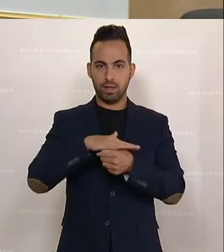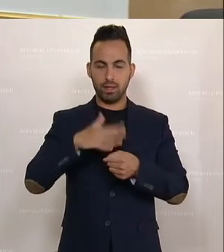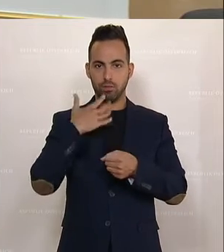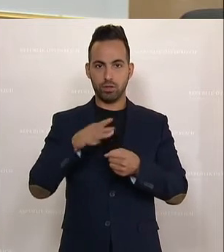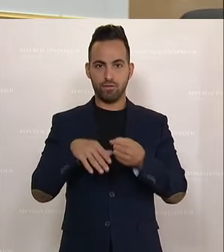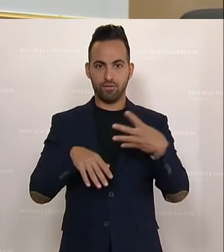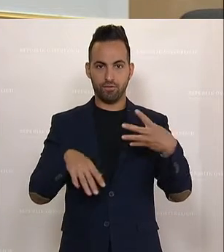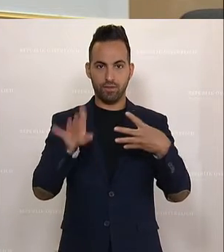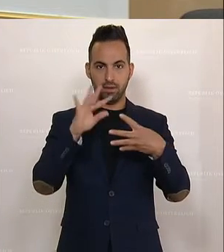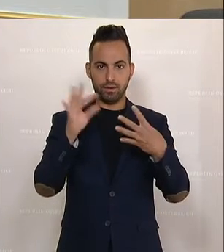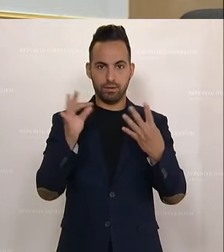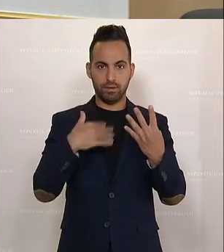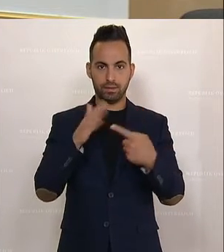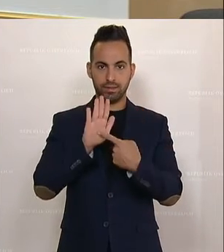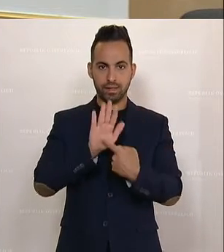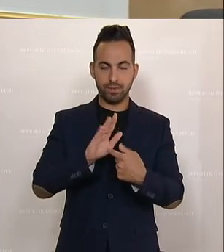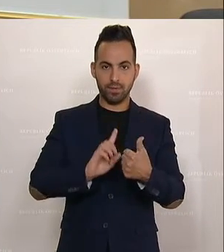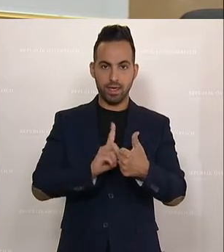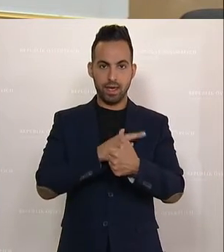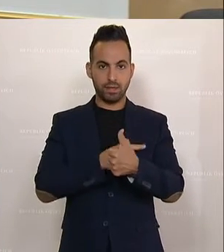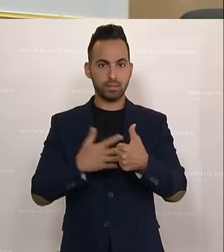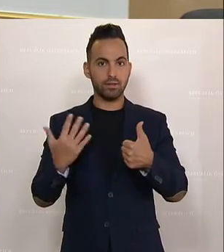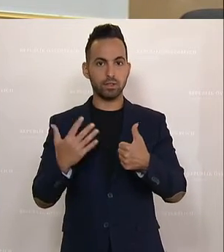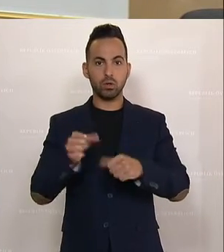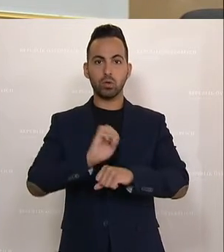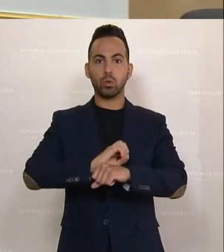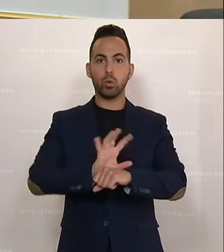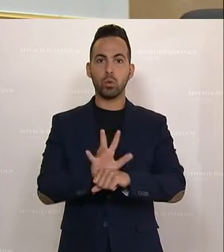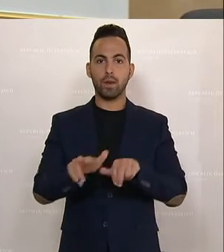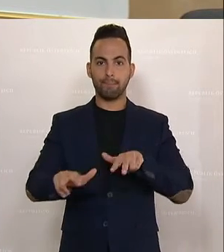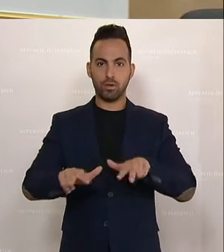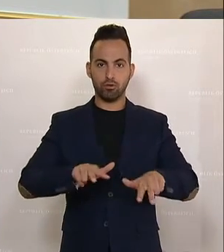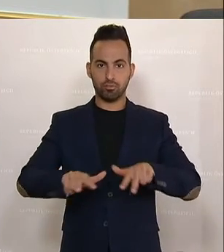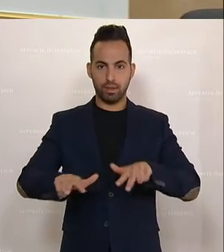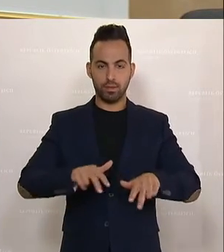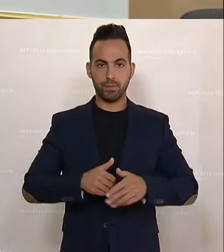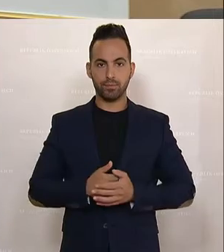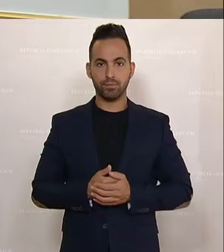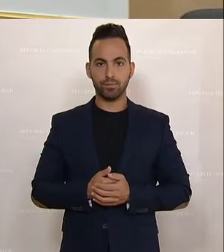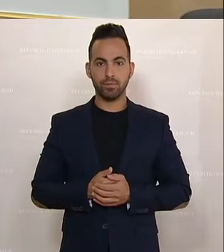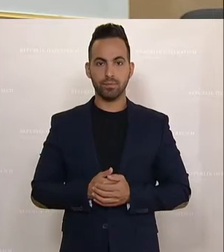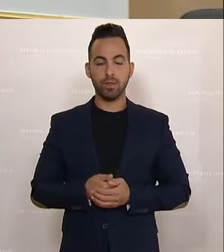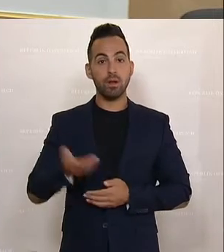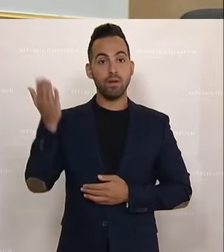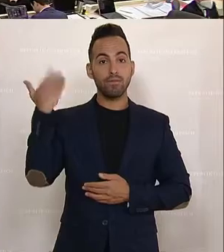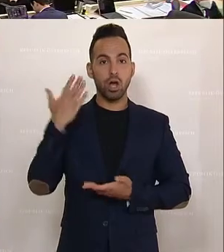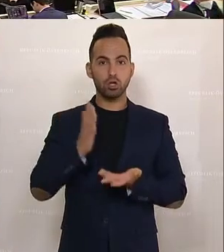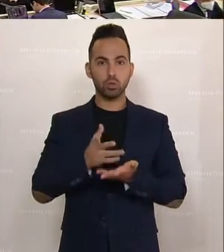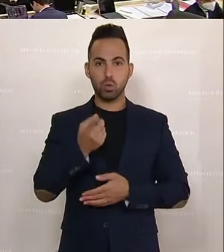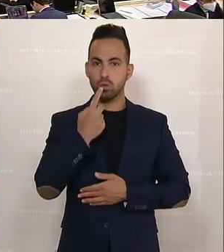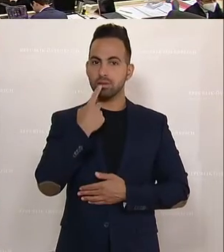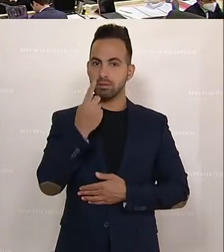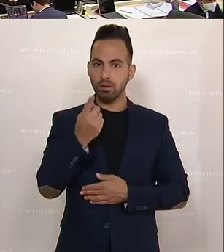Dinge hervorheben. Das eine ist das Corona-Management, denn es wurde schon gesagt, der Anstieg bei